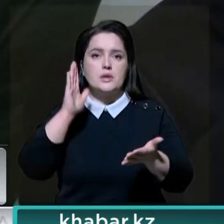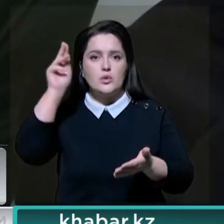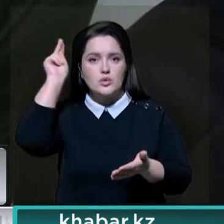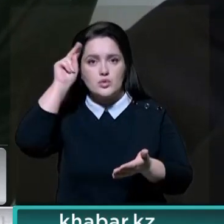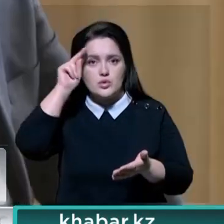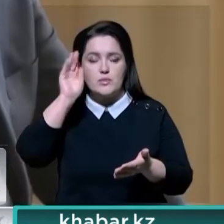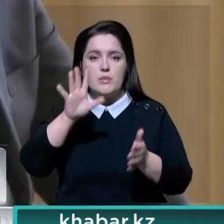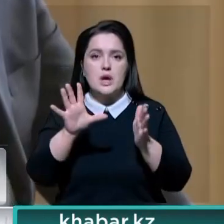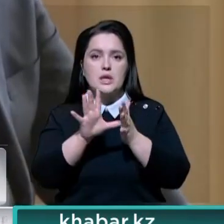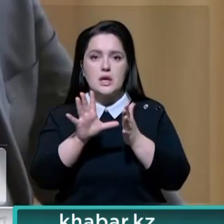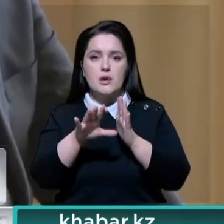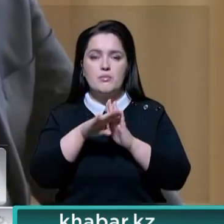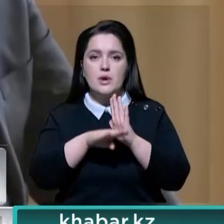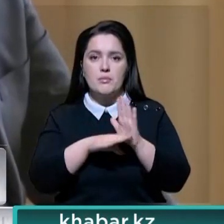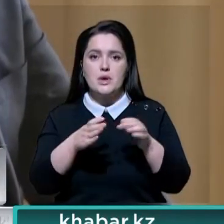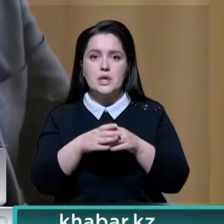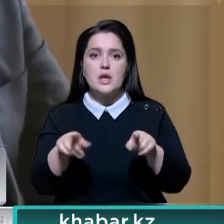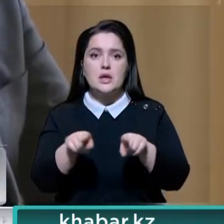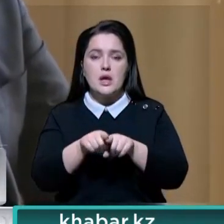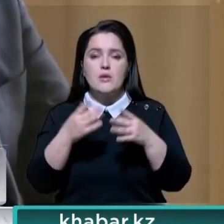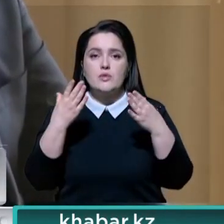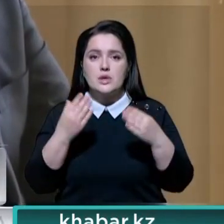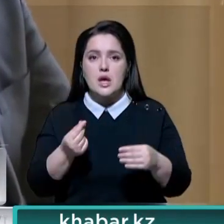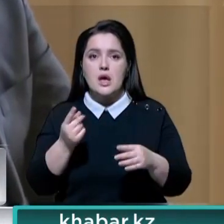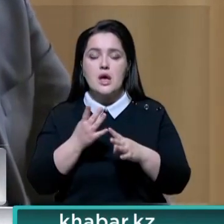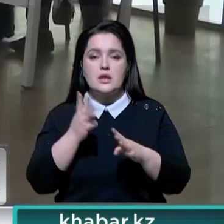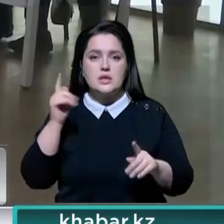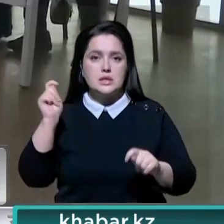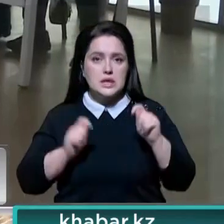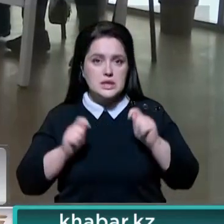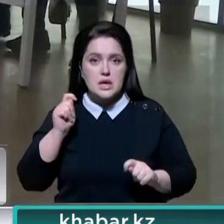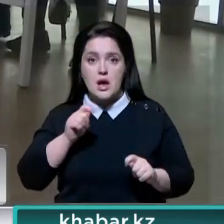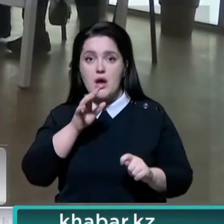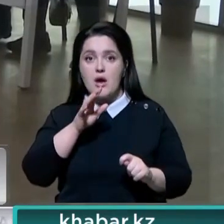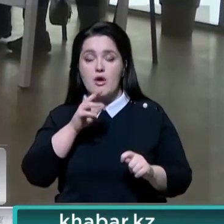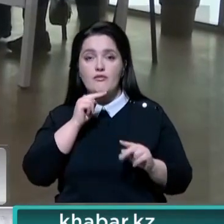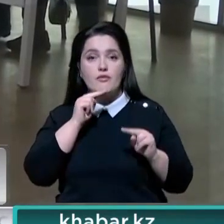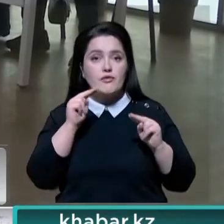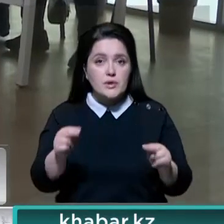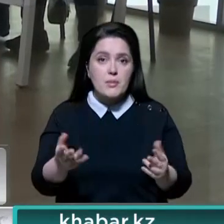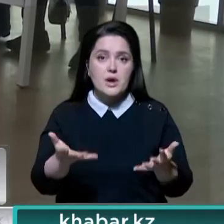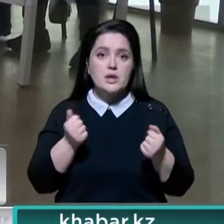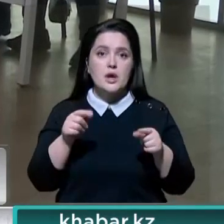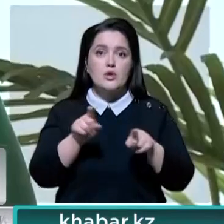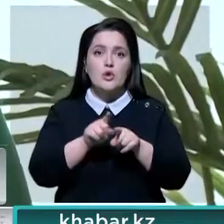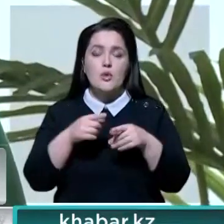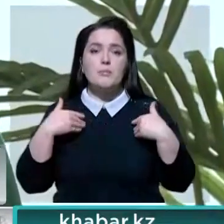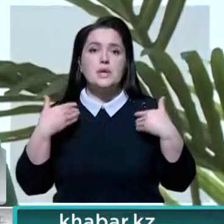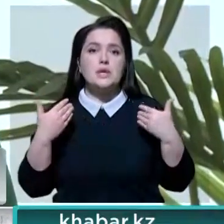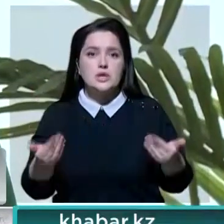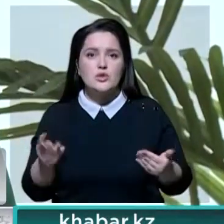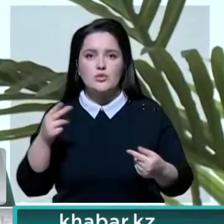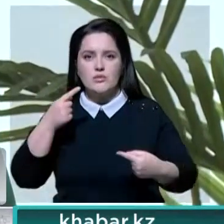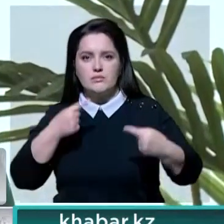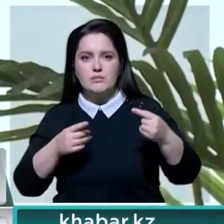дальнейшем Изучить и включить уже в электоральную программу партии а также в повестку дня очередных съездов во внимание взятый конструктивные предложения